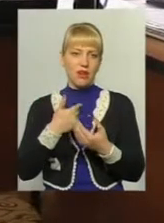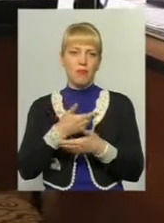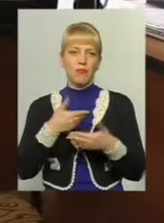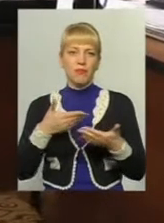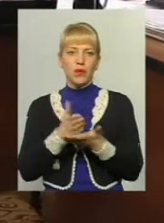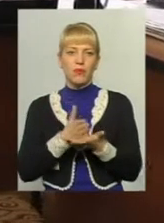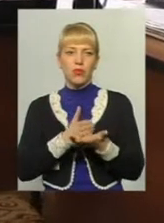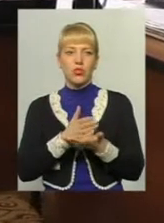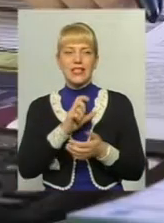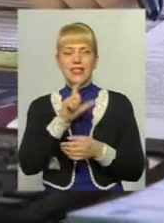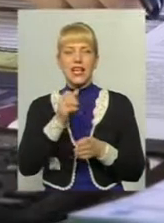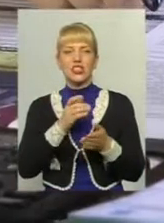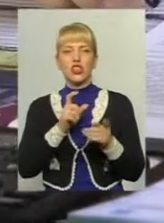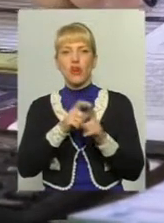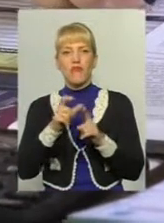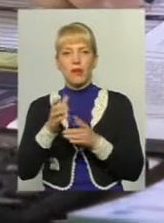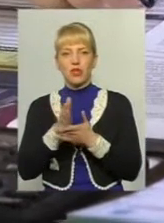обов'язково нанімати своїх